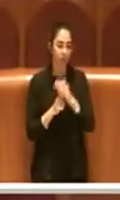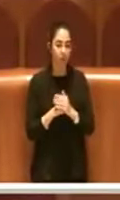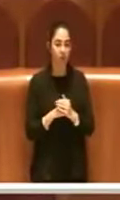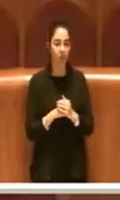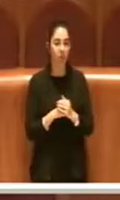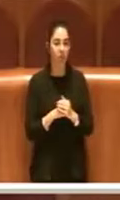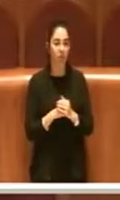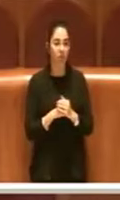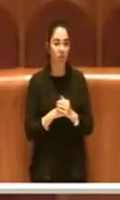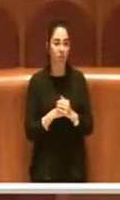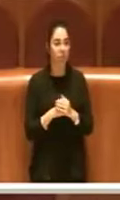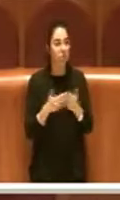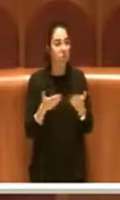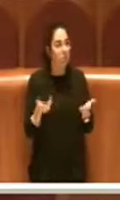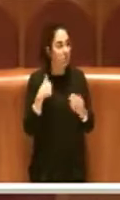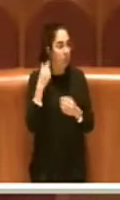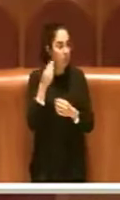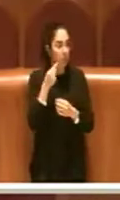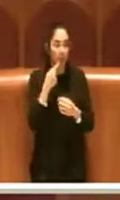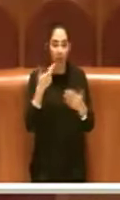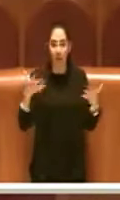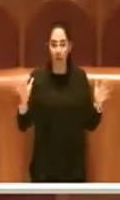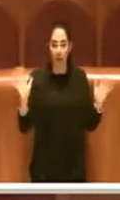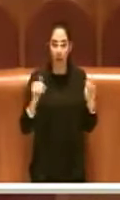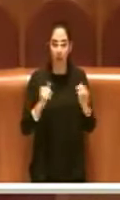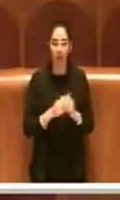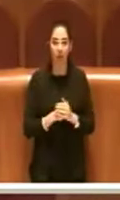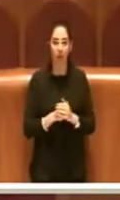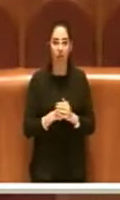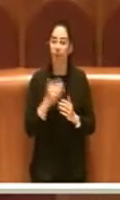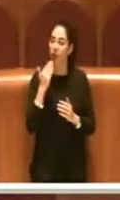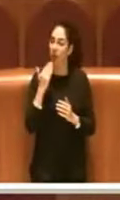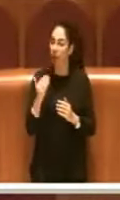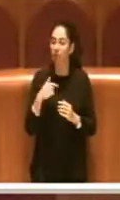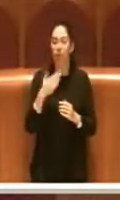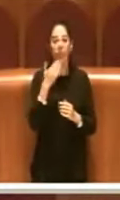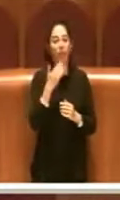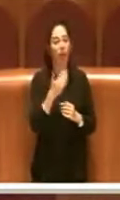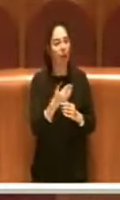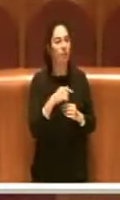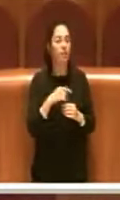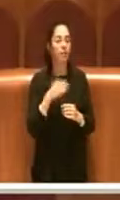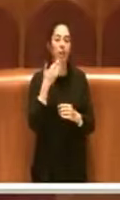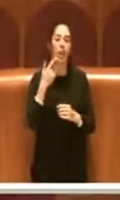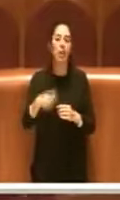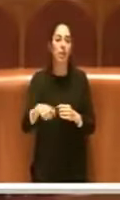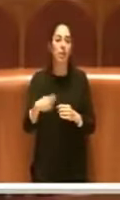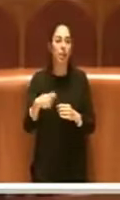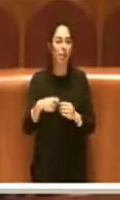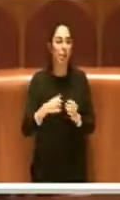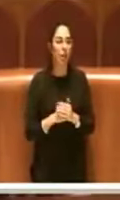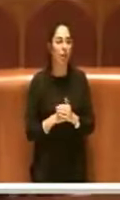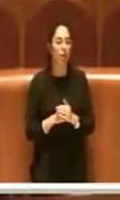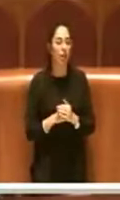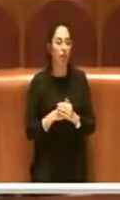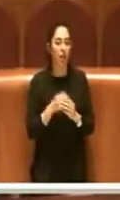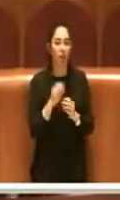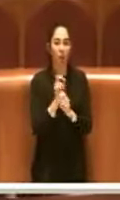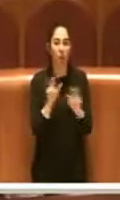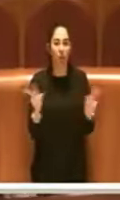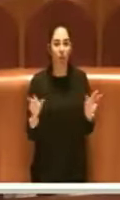Penso in questo momento di aver detto tutto. Grazie. Grazie Sindaca per le